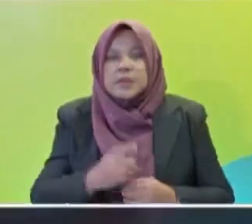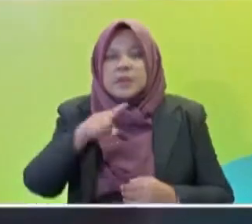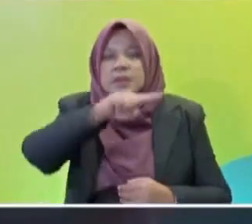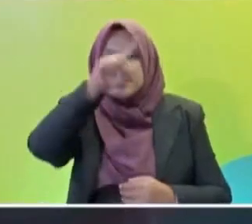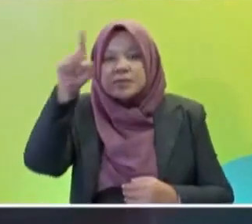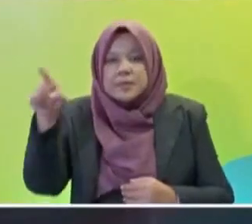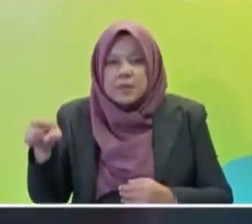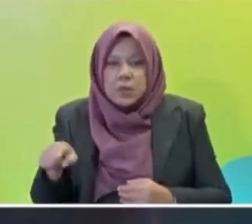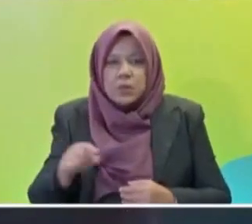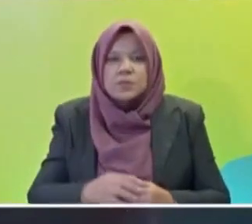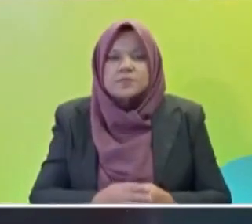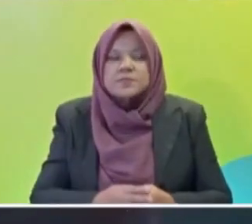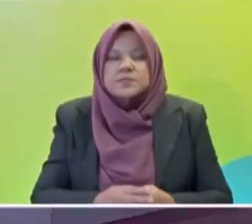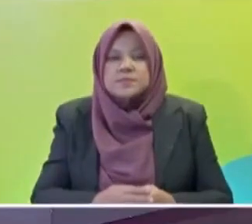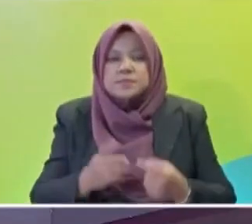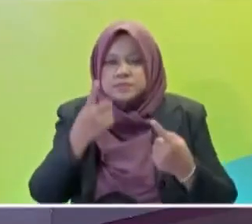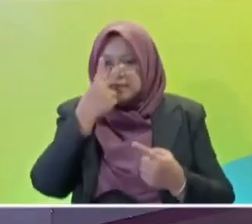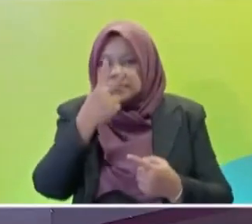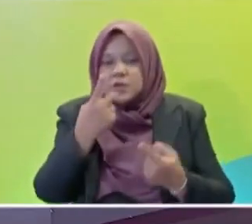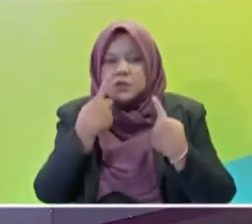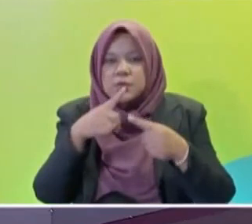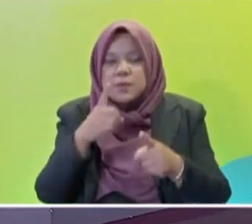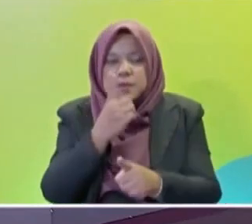kita lihat Adakah jawabanmu